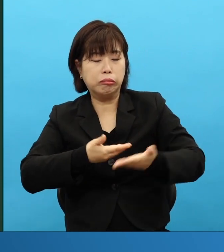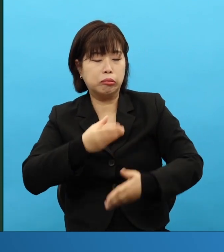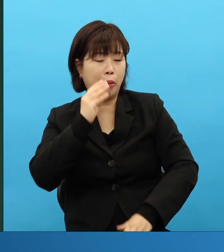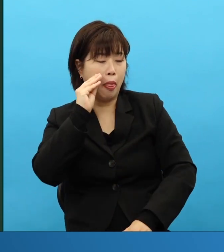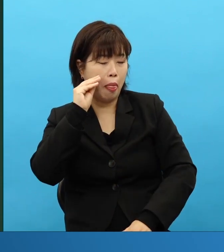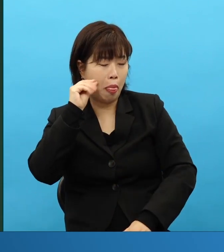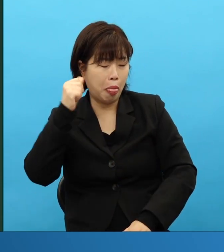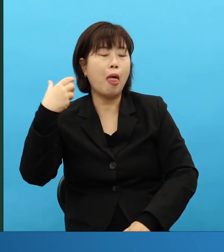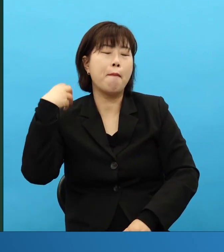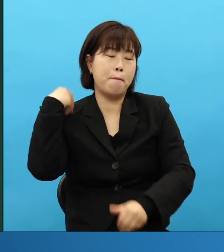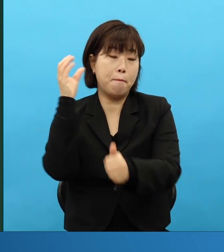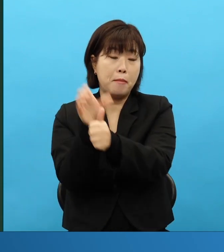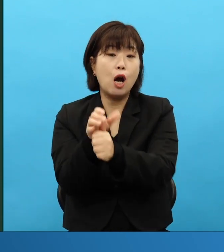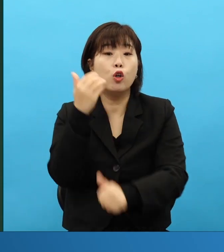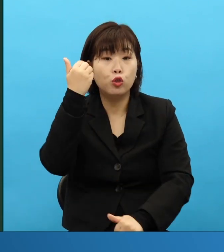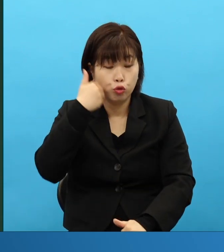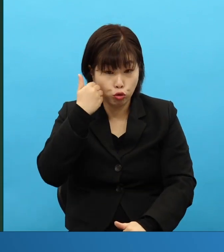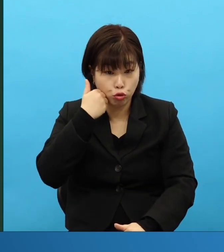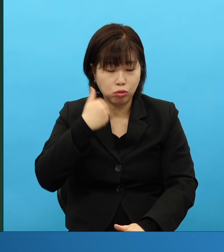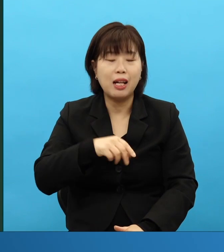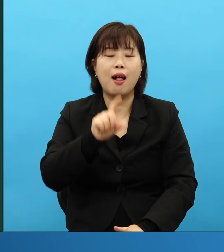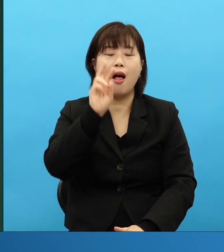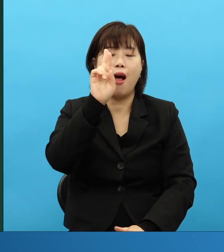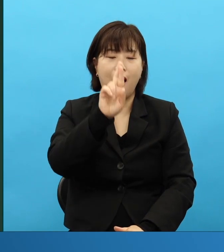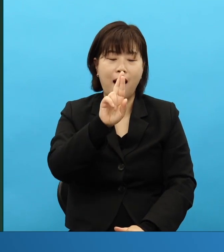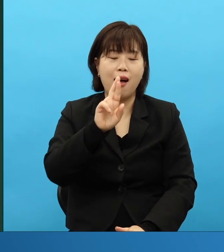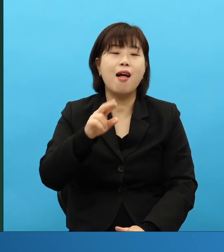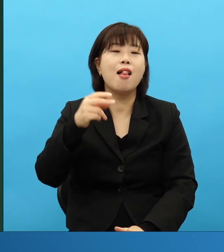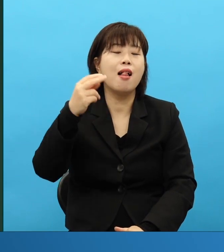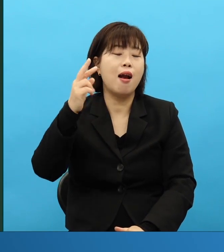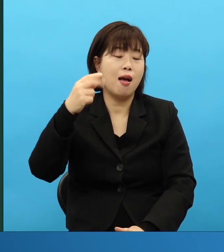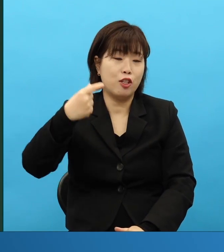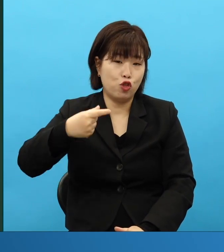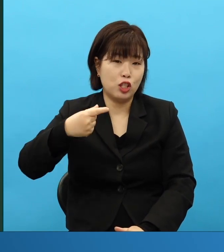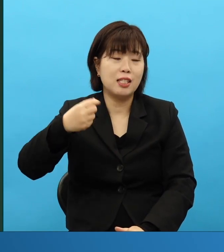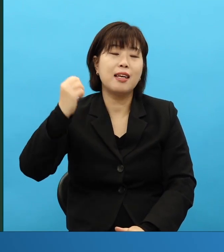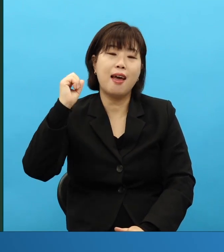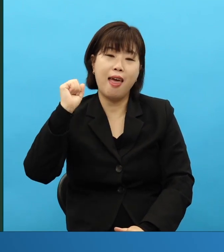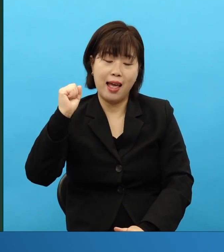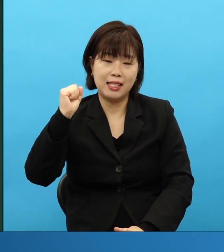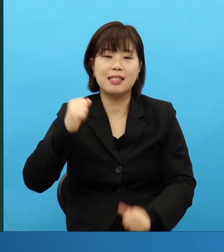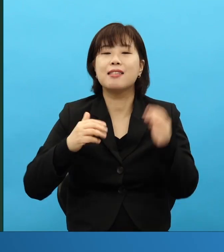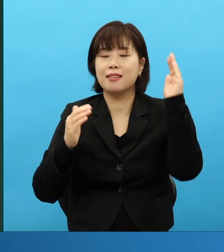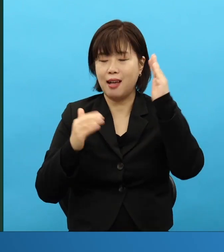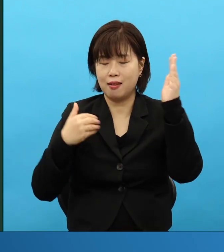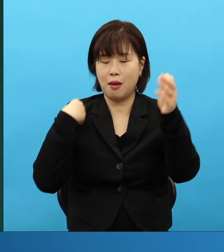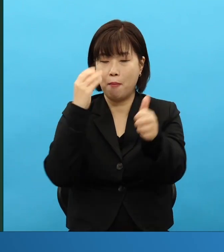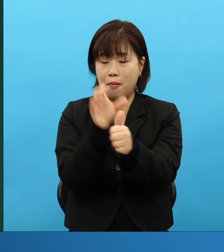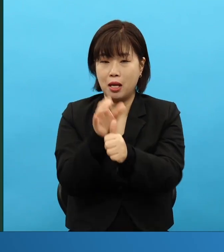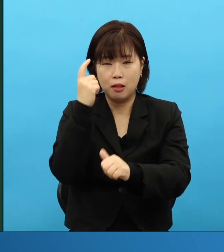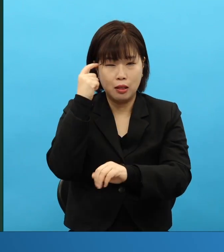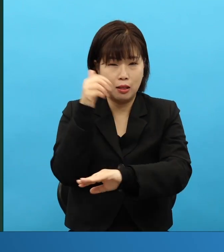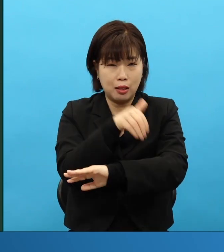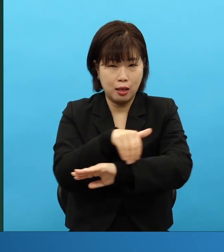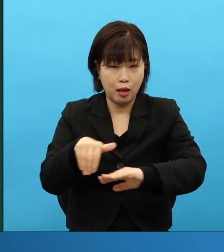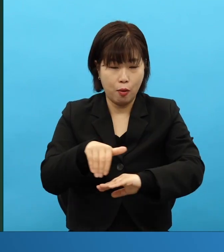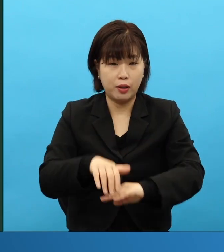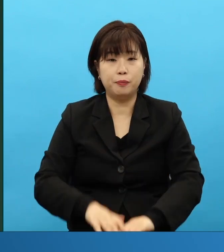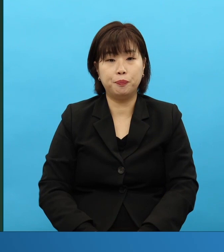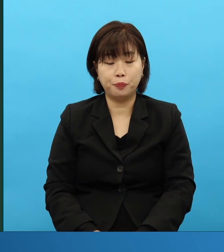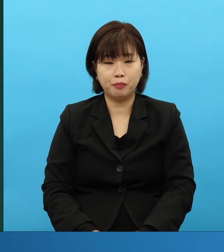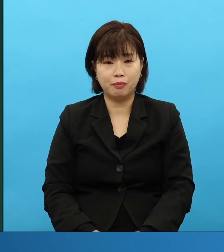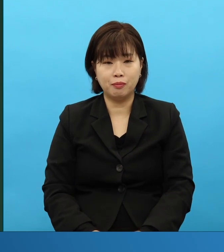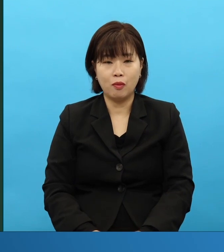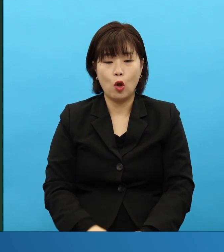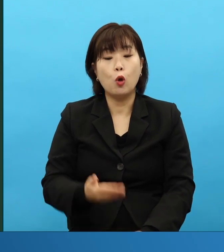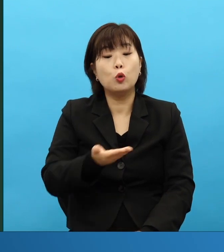that can communicate with the world. 여러분들 자꾸 집에 가면 제일 많이 듣는 말이 뭐죠? What do you hear most when you go home? 돈